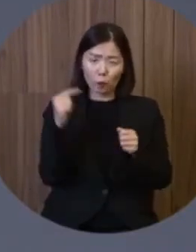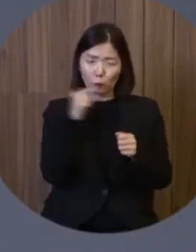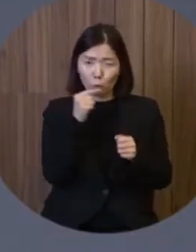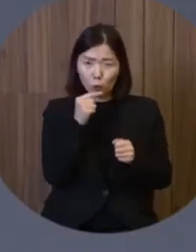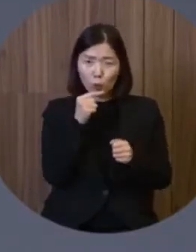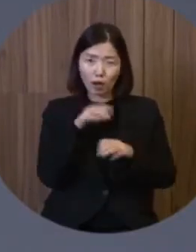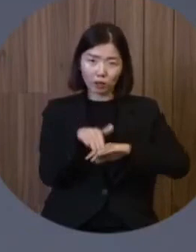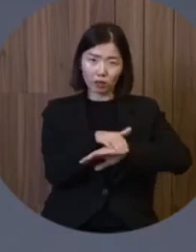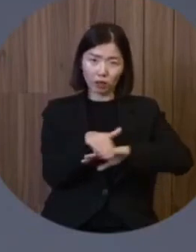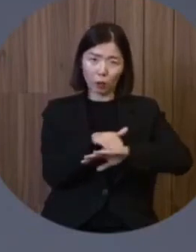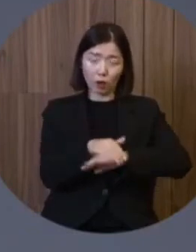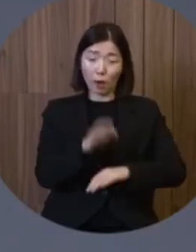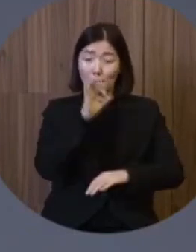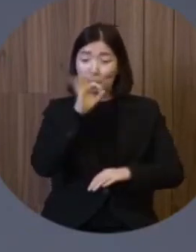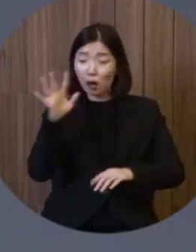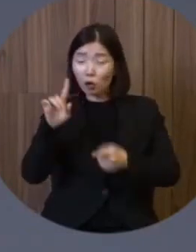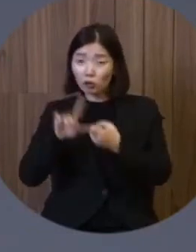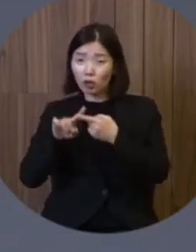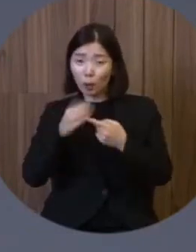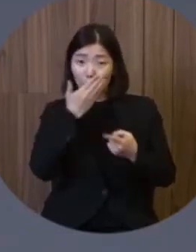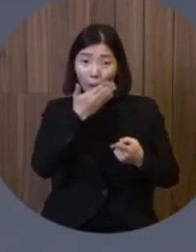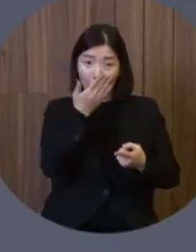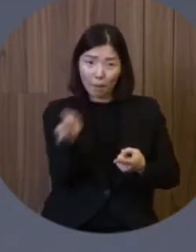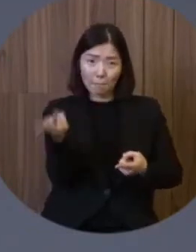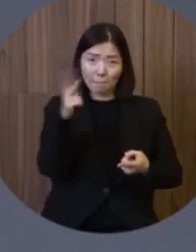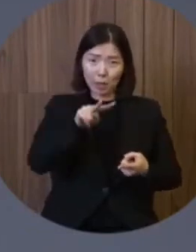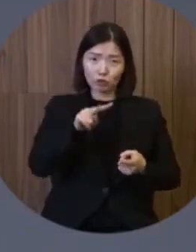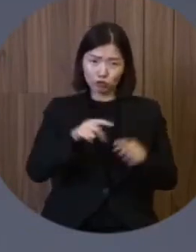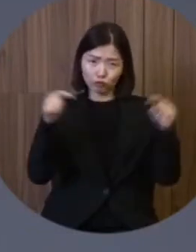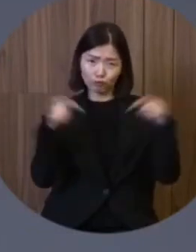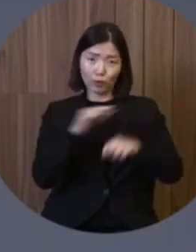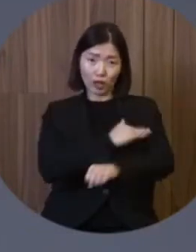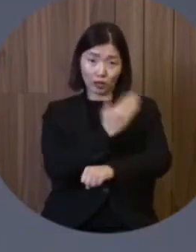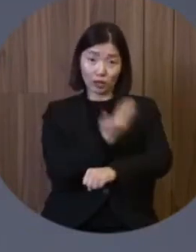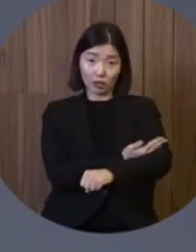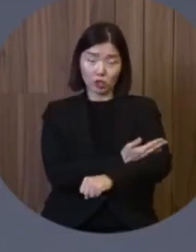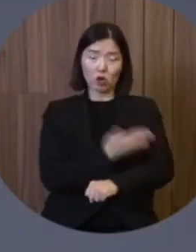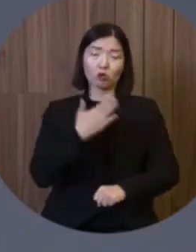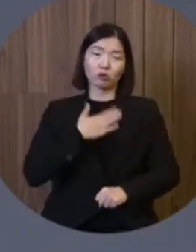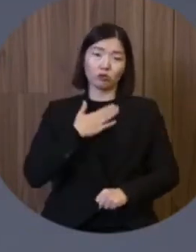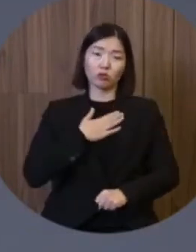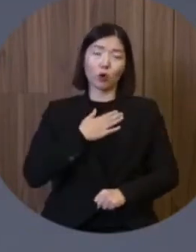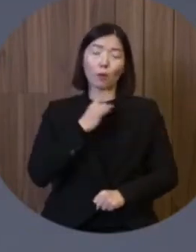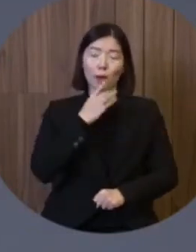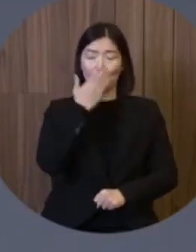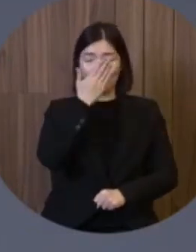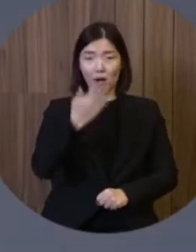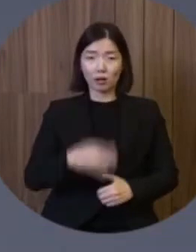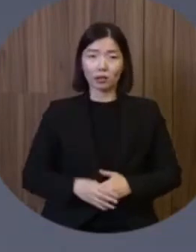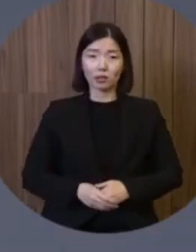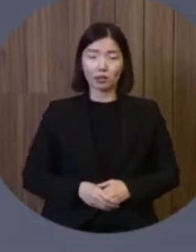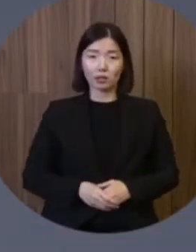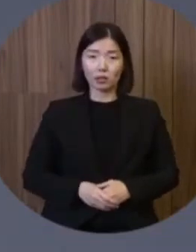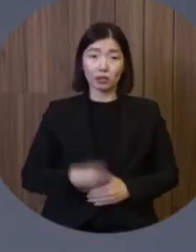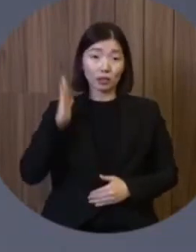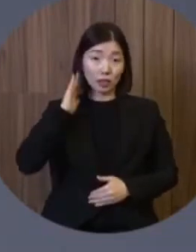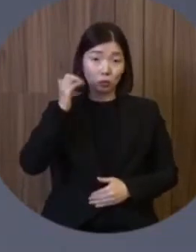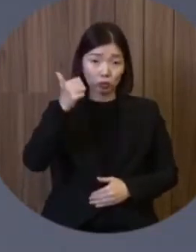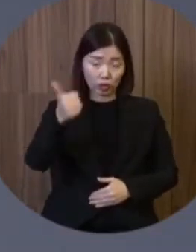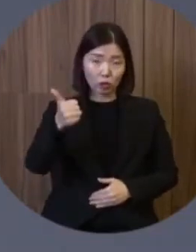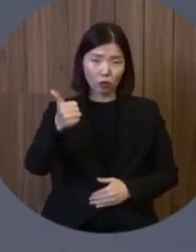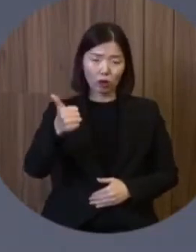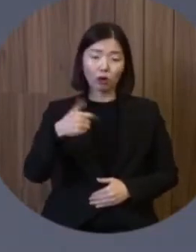전략, 불가능을 가능으로 바꿔내는 협상력, 홍영표밖에 없습니다.